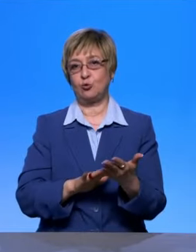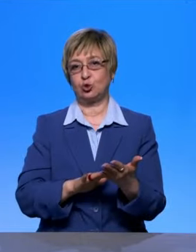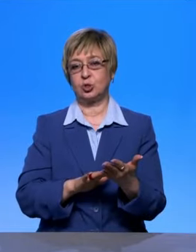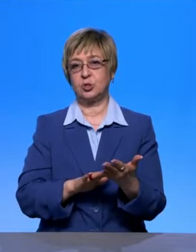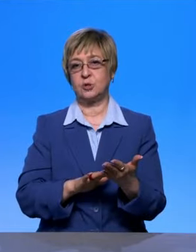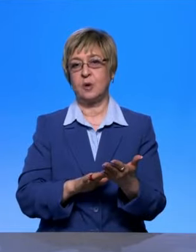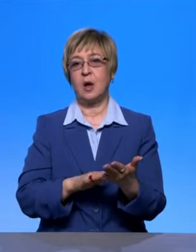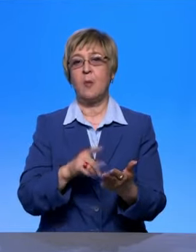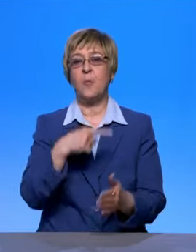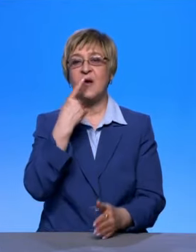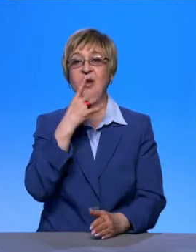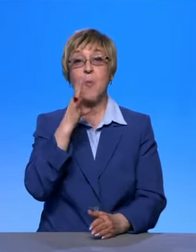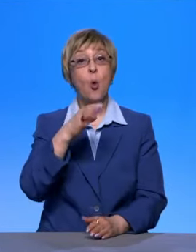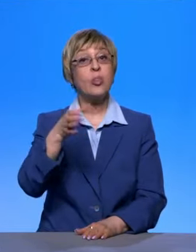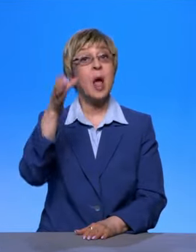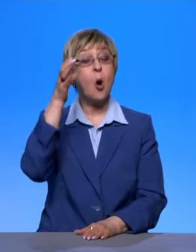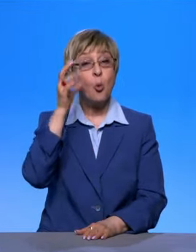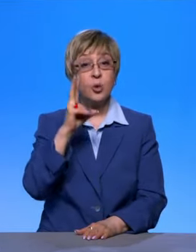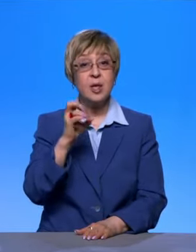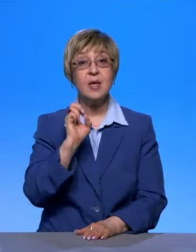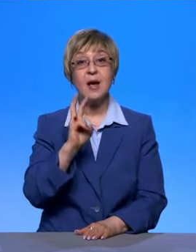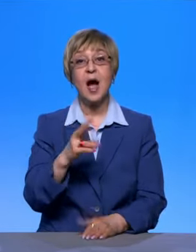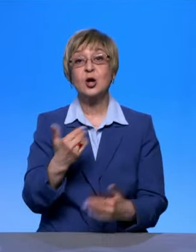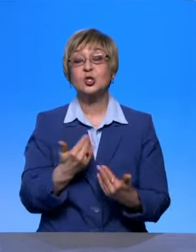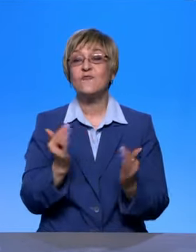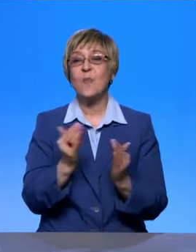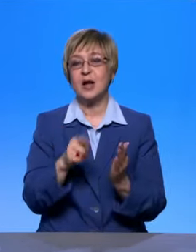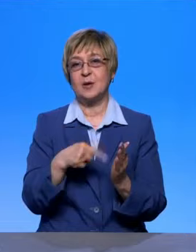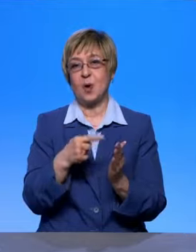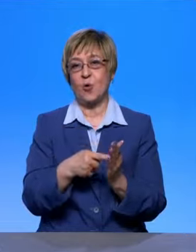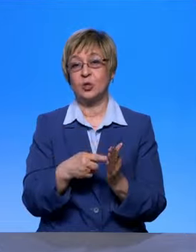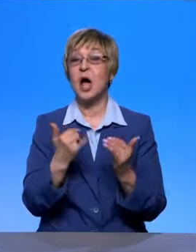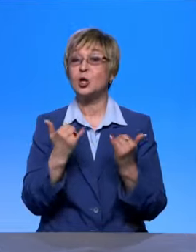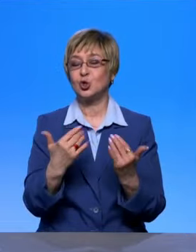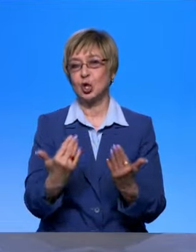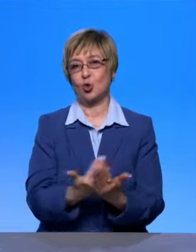престиже науки и о том, как жить в маленьком городе.